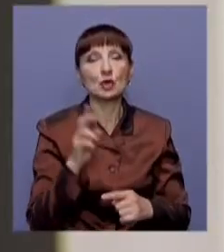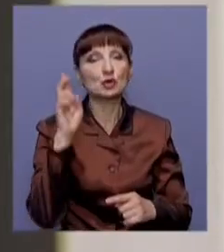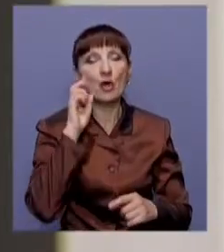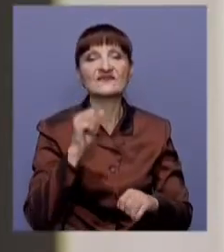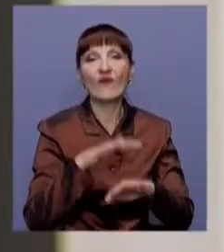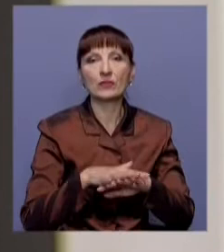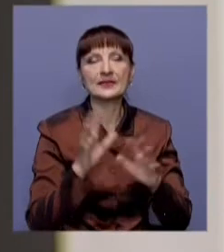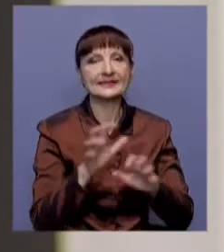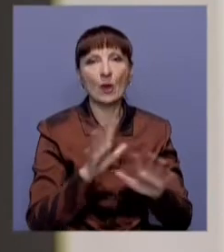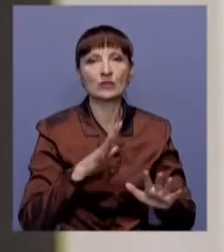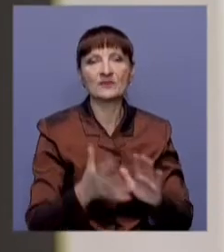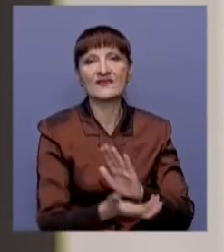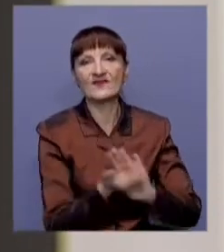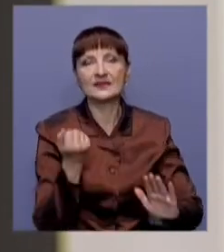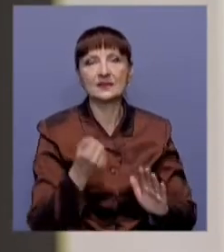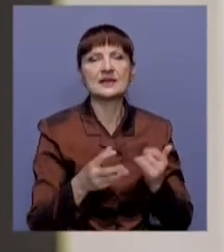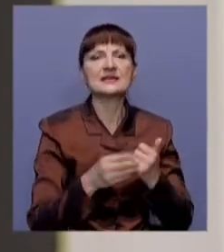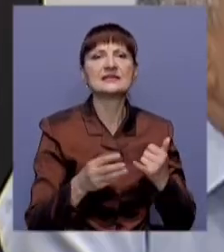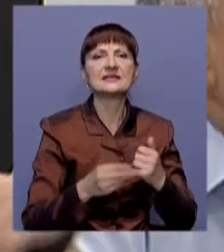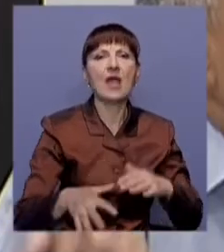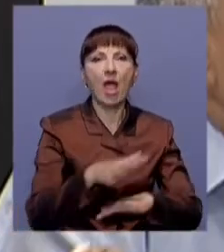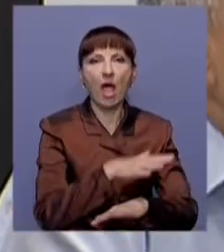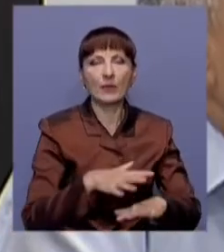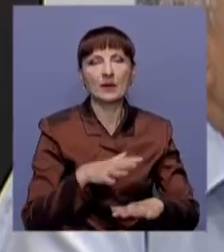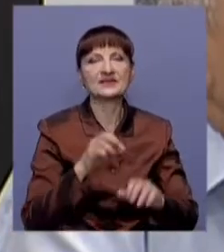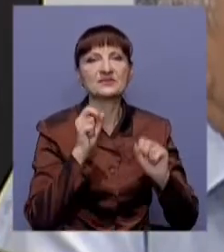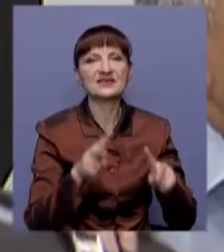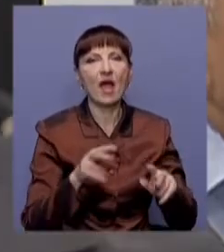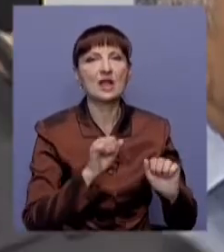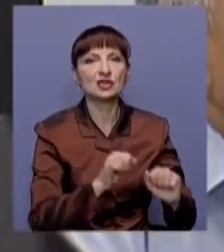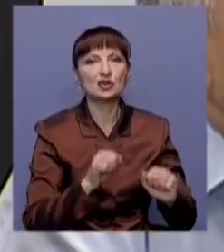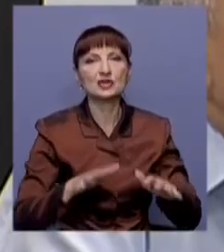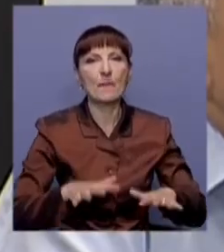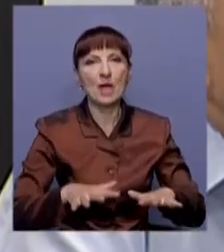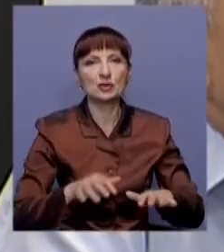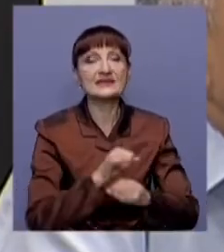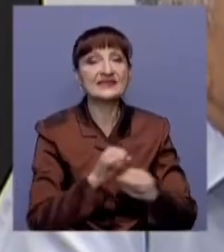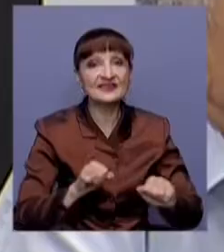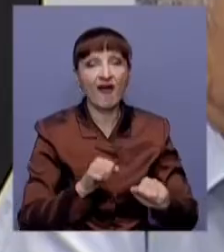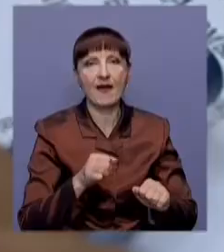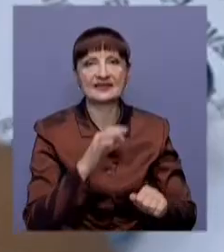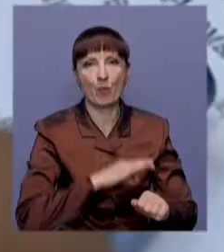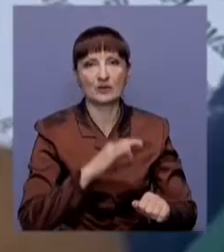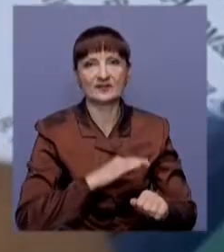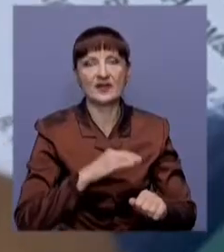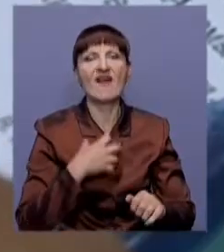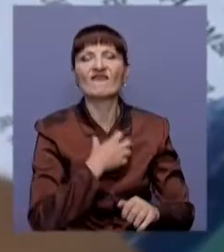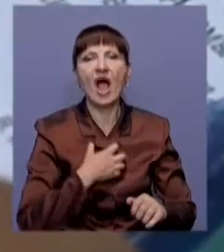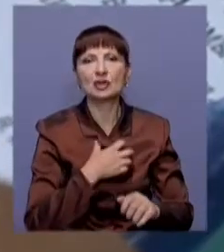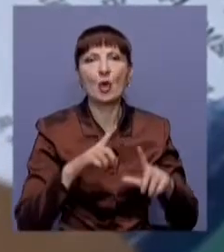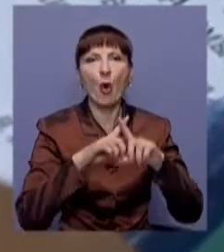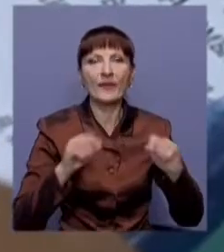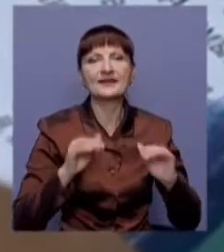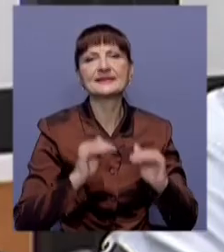незаконно были выведены земли расположенные водоохранной зоне в частную собственность перевели социально значимые объекты здания